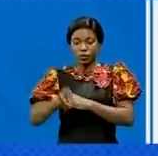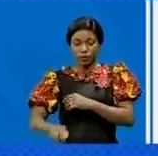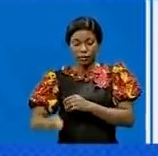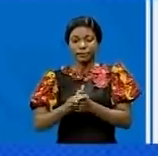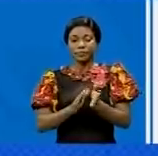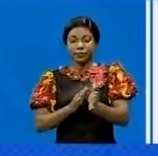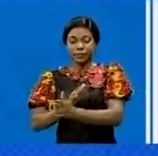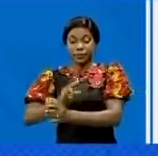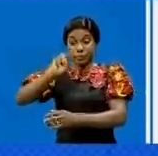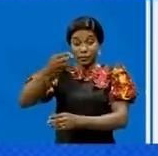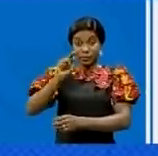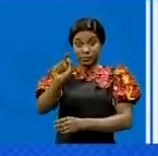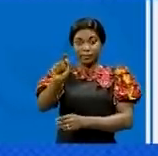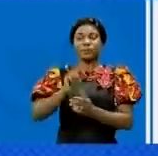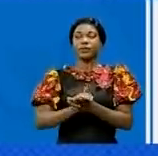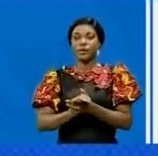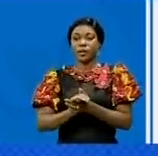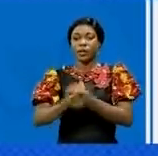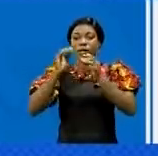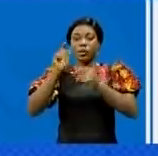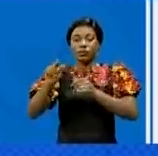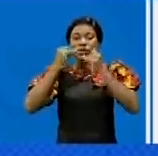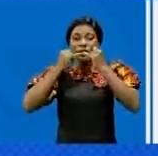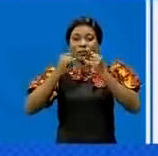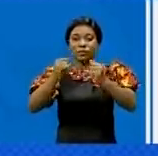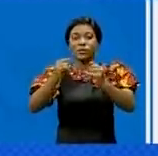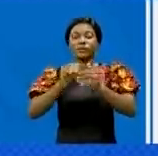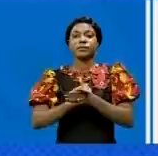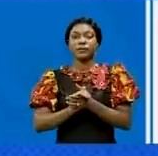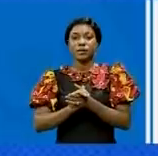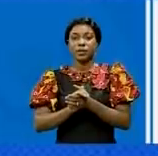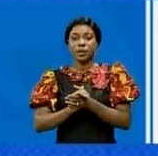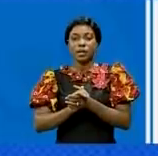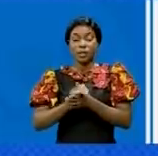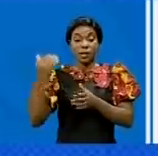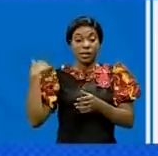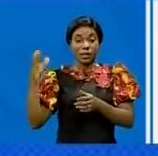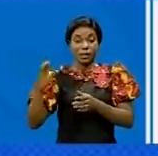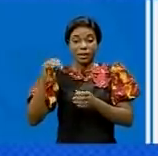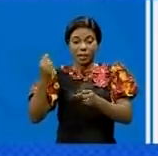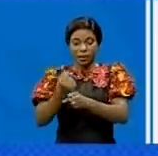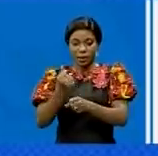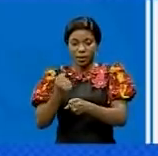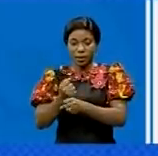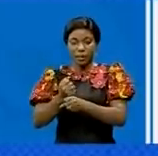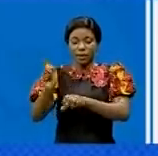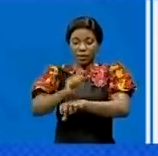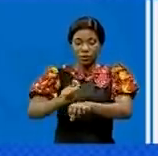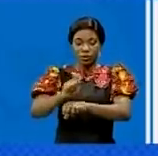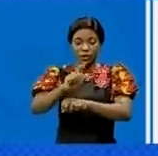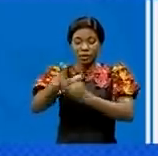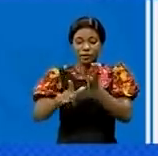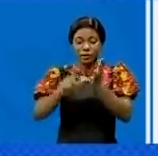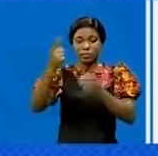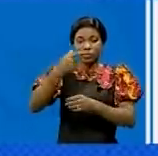Point 2. Point d'information. État et administration du territoire. Le vice-premier